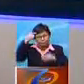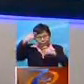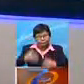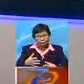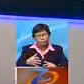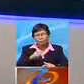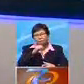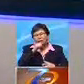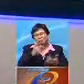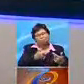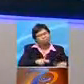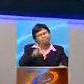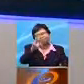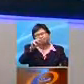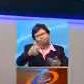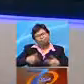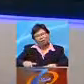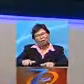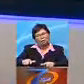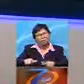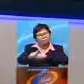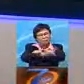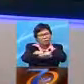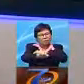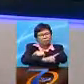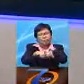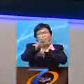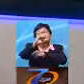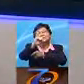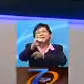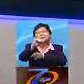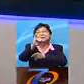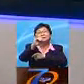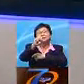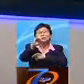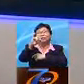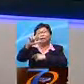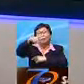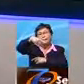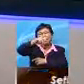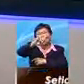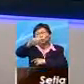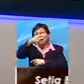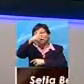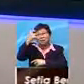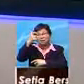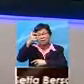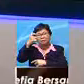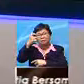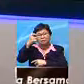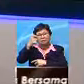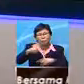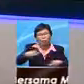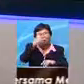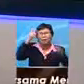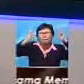keputusan tidak membenarkan soalan berkaitan saman sivil Jabatan Keadilan DOJ atas alasan sub judis dibuat